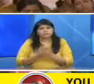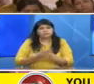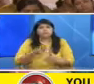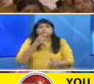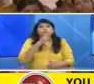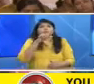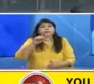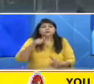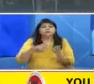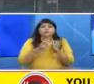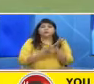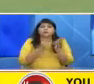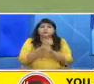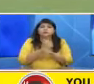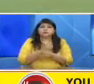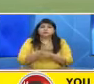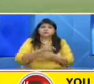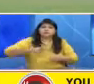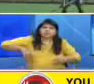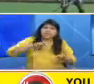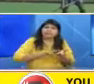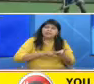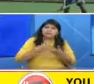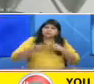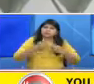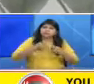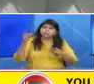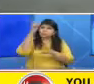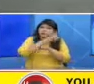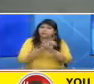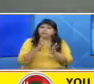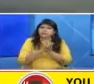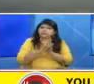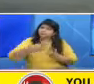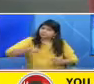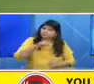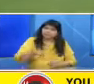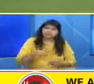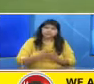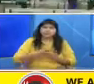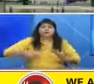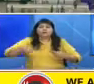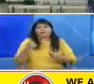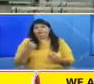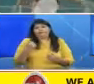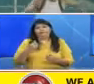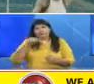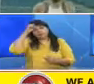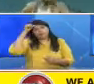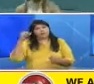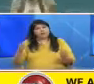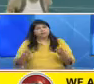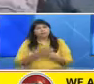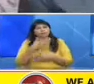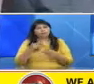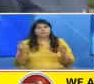29 अगस्त को राष्ट्रीय खेल दिवस के रूप में मनाया जाता है। इस अवसर पर हम देश भर में फिट इंडिया मूवमेंट लॉन्च करने